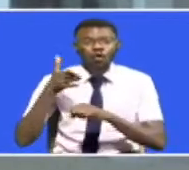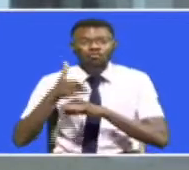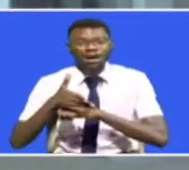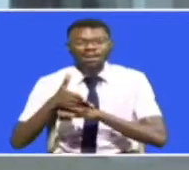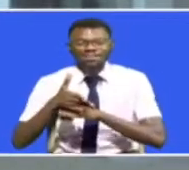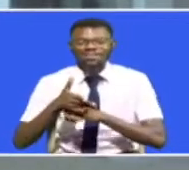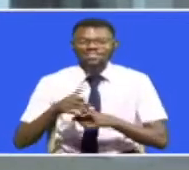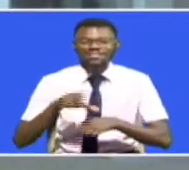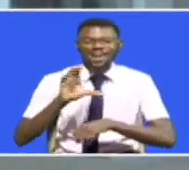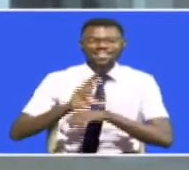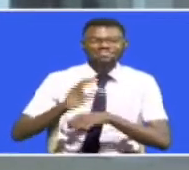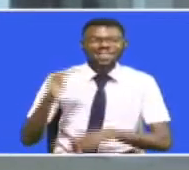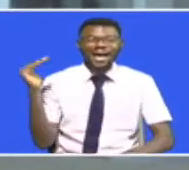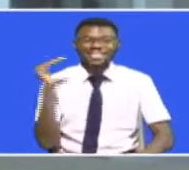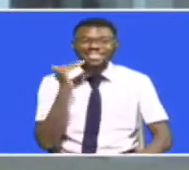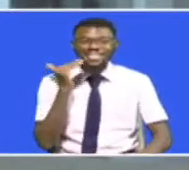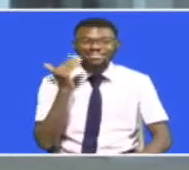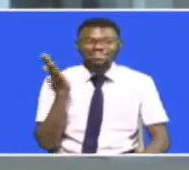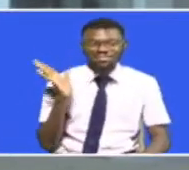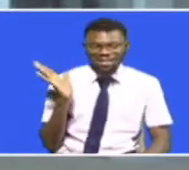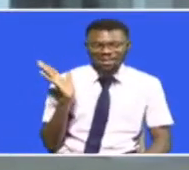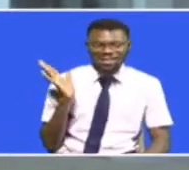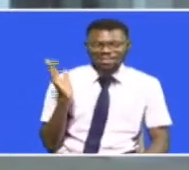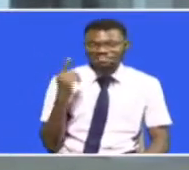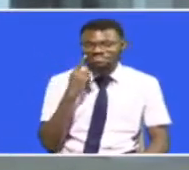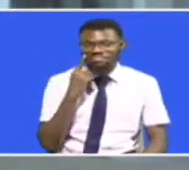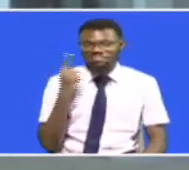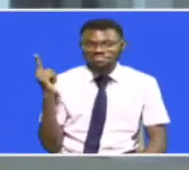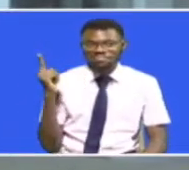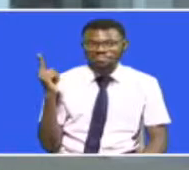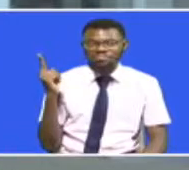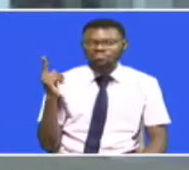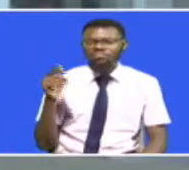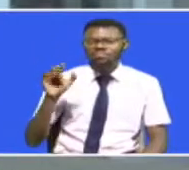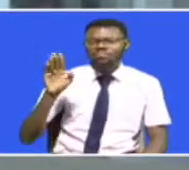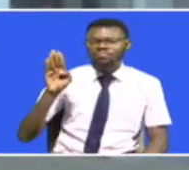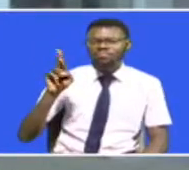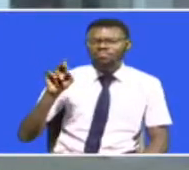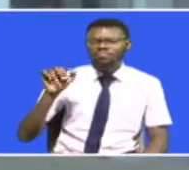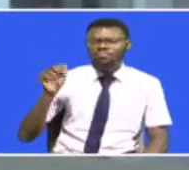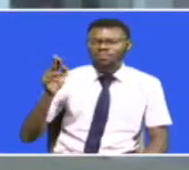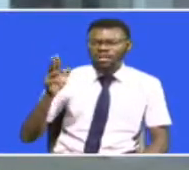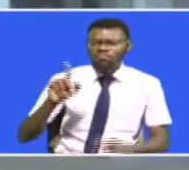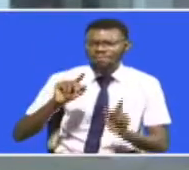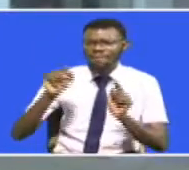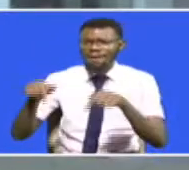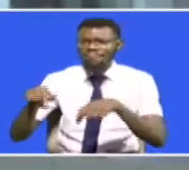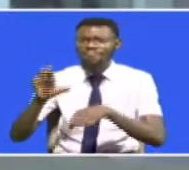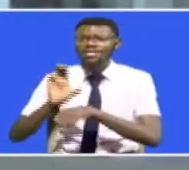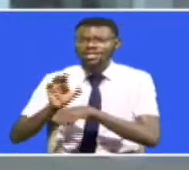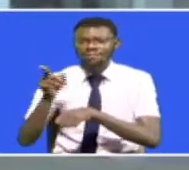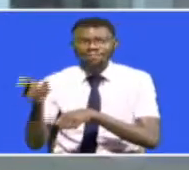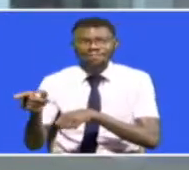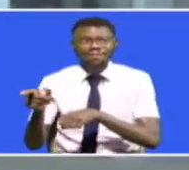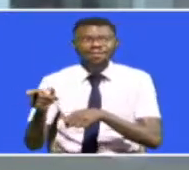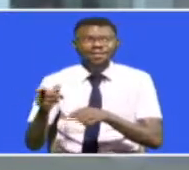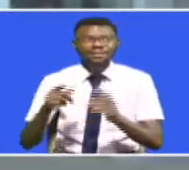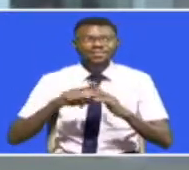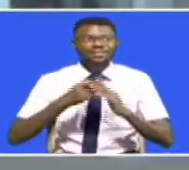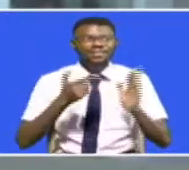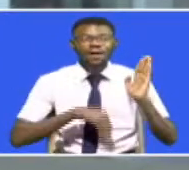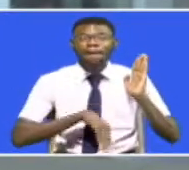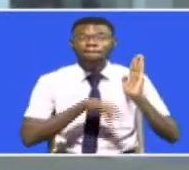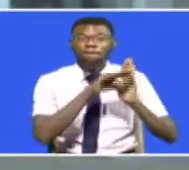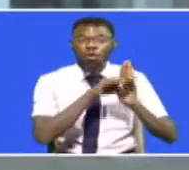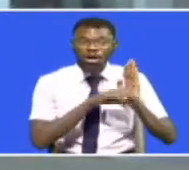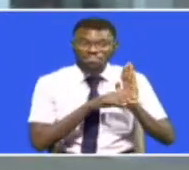ya Siaya ndilo jawabu. Bramwell Bwire alitembelea kanisa hilo ambalo ni miongoni mwa makanisa ya kwanza kuanzishwa na